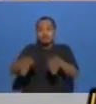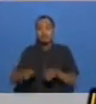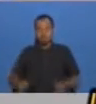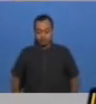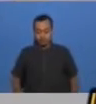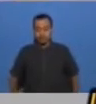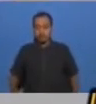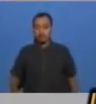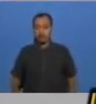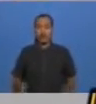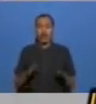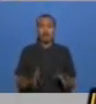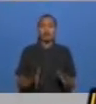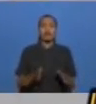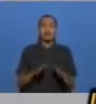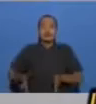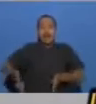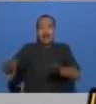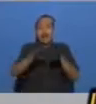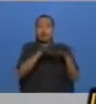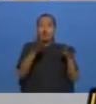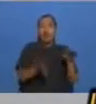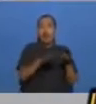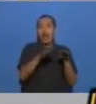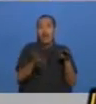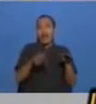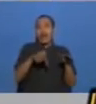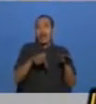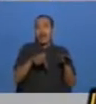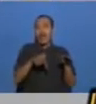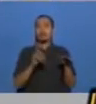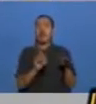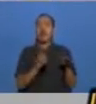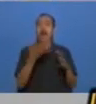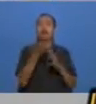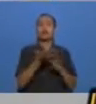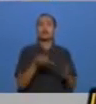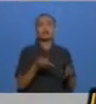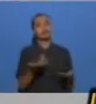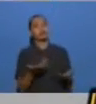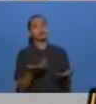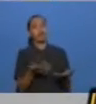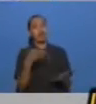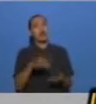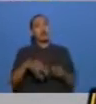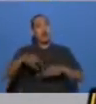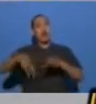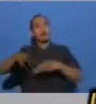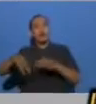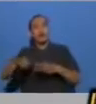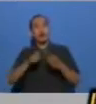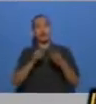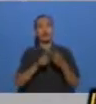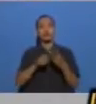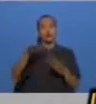Malioboro sama Sudirman sama ini Kota Baru ya. Apa yang mau jalan ke sana terus ya, Bu ya? Apakah saya hanya akan lewat di situ saja? Trotoar